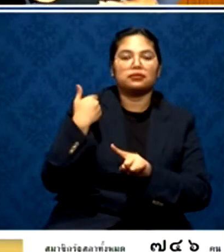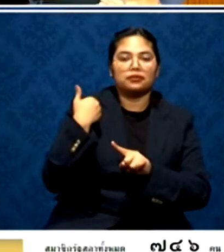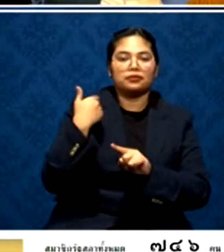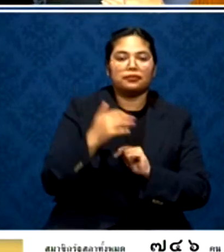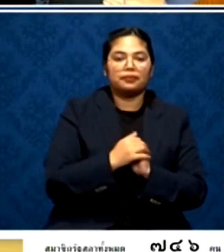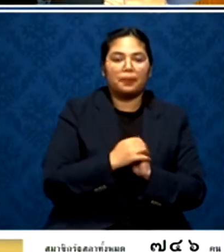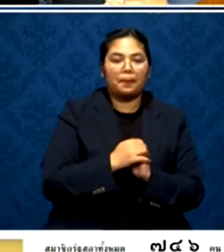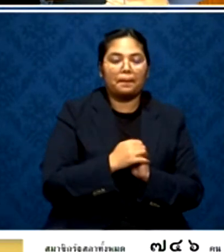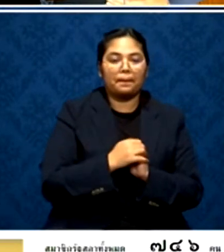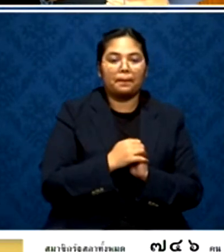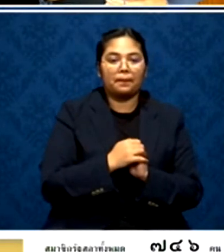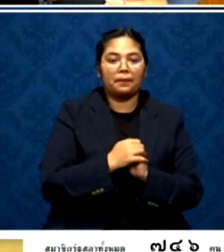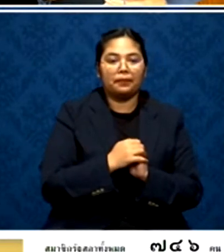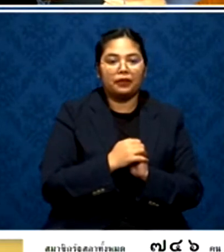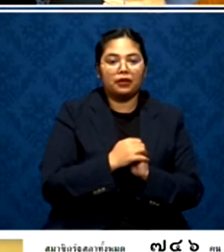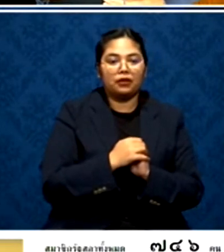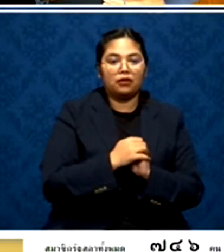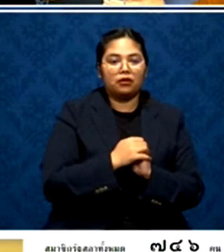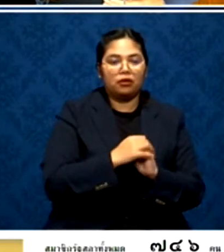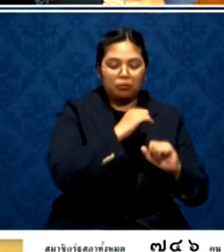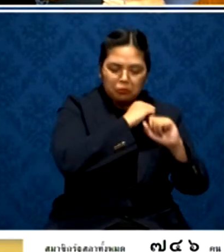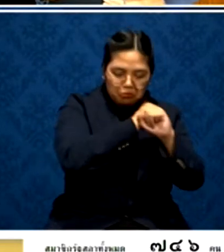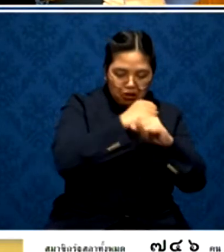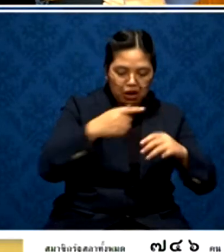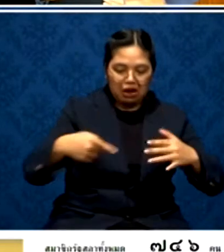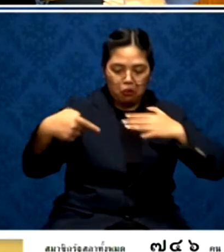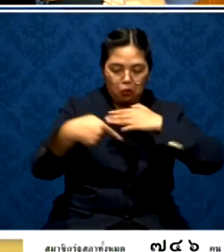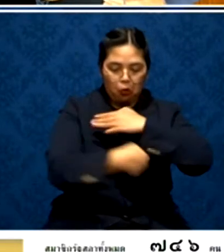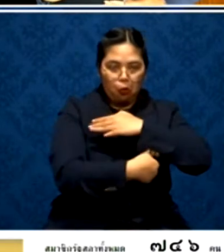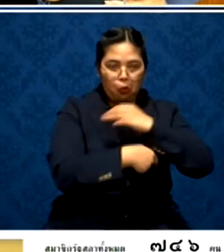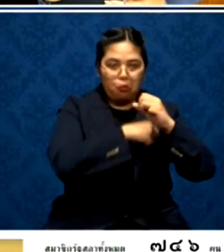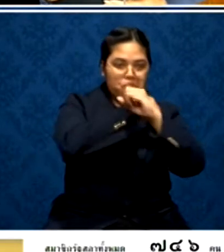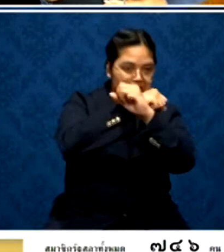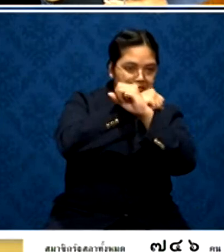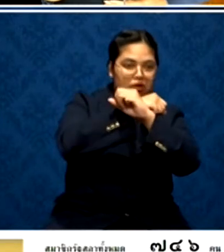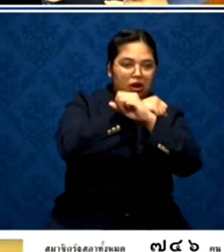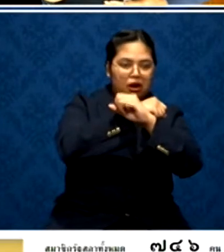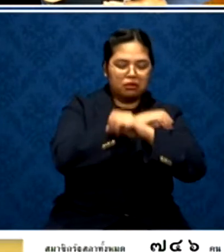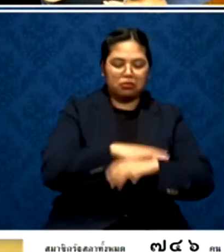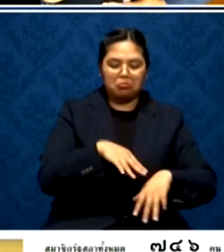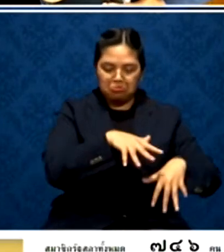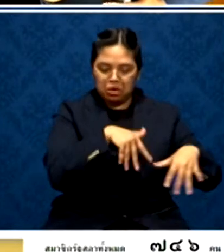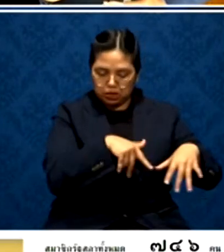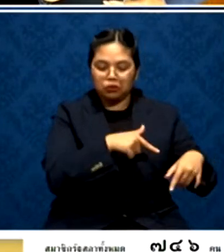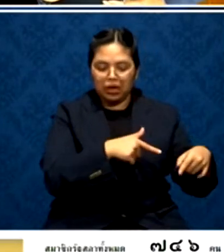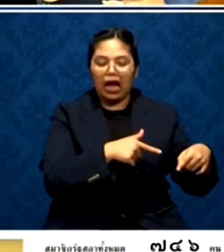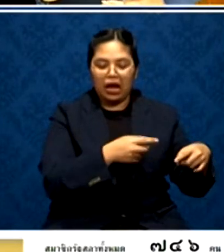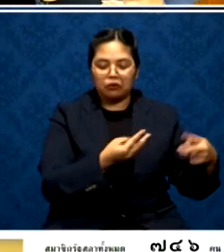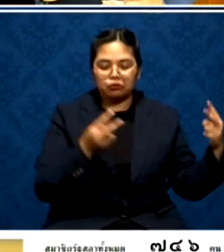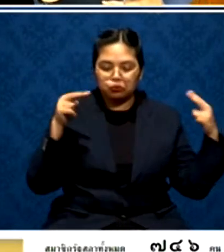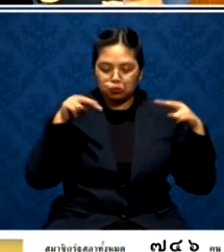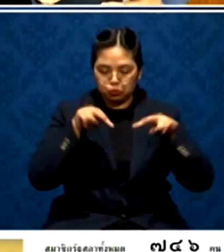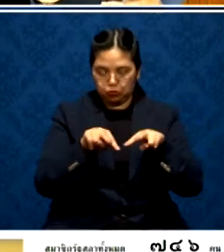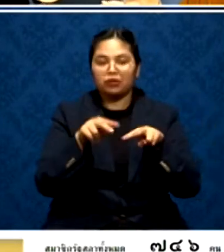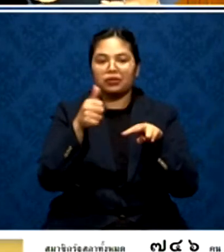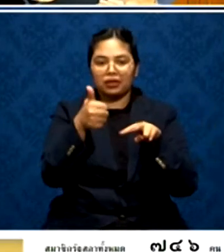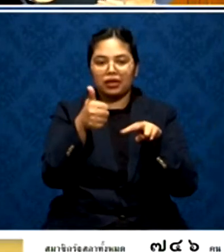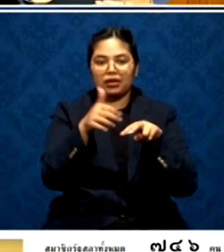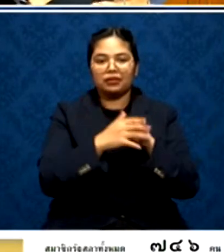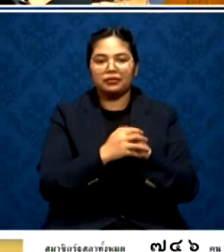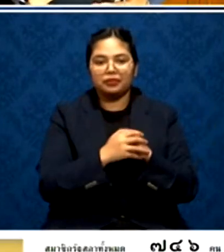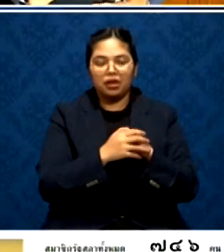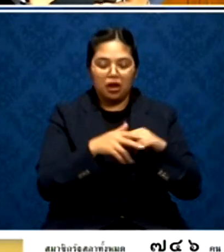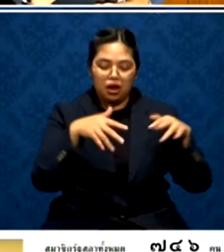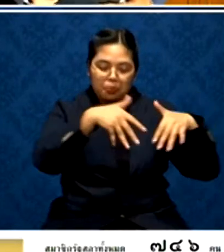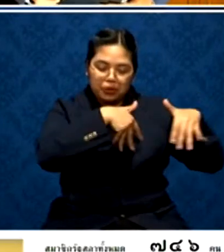การป้องกันและขจัดการทุจริตที่ประชาชนมีส่วนร่วมการส่งเสริมให้ประชา